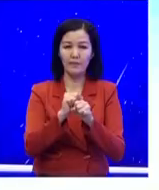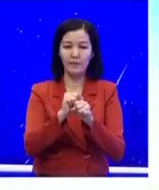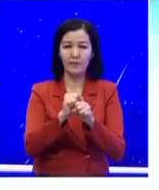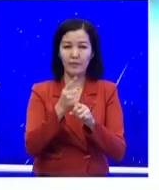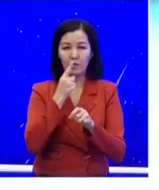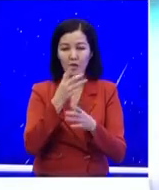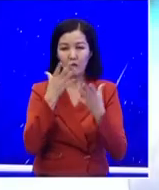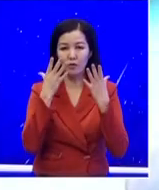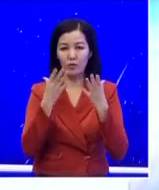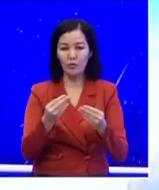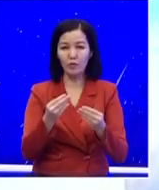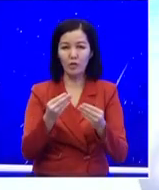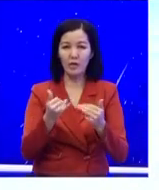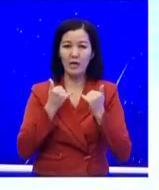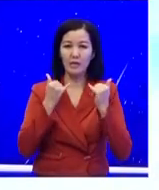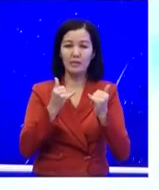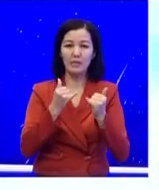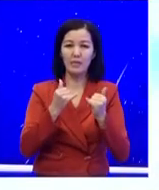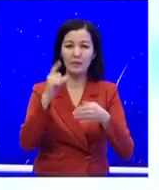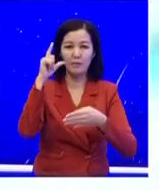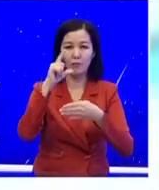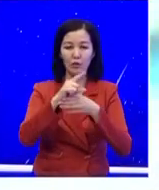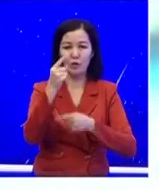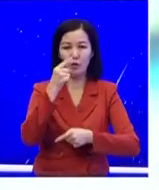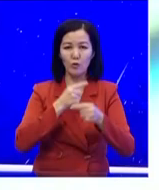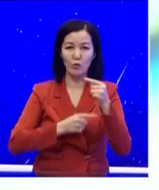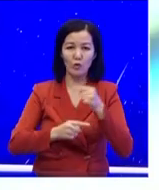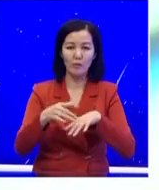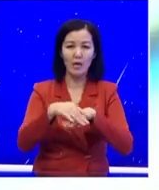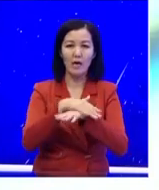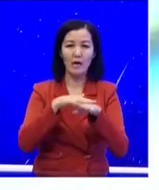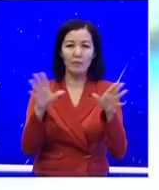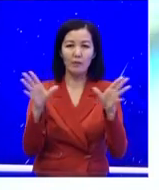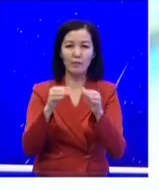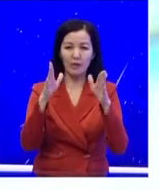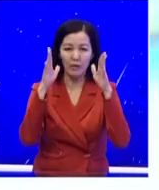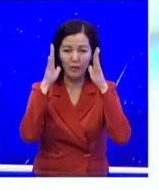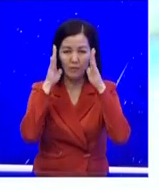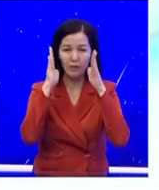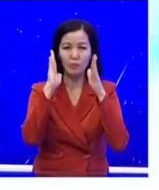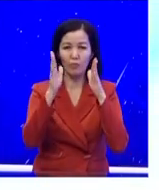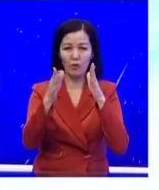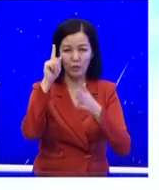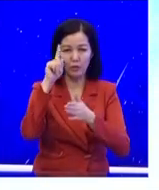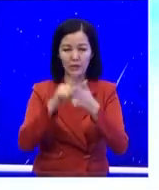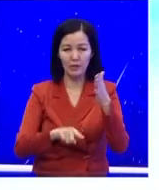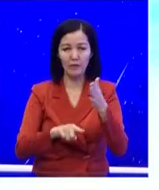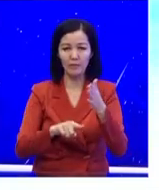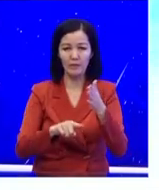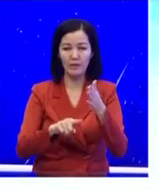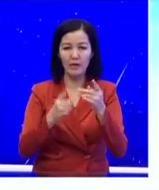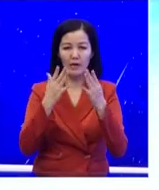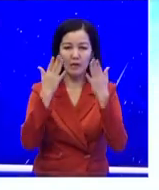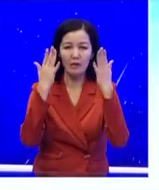Жақын күндерде қасиетті Алланың үйі мешіттерімізге оралып, жамағатпен намаз оқимыз деген үлкен үмітіміз бар. Алла ниетімізді